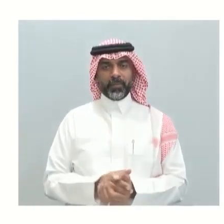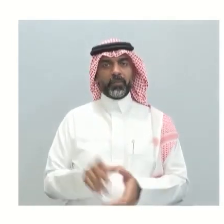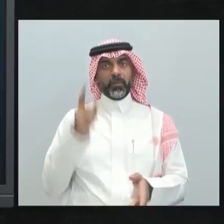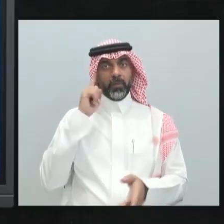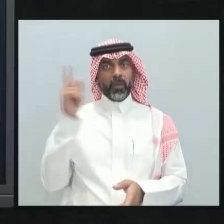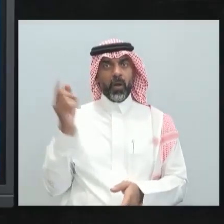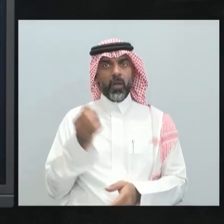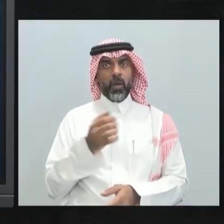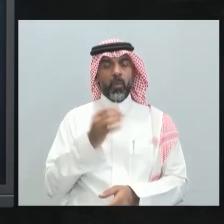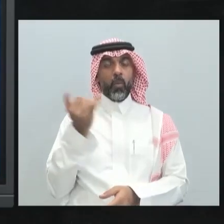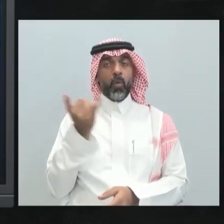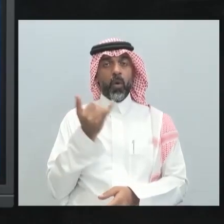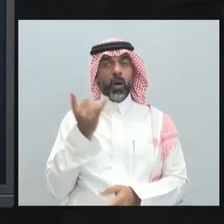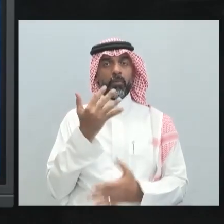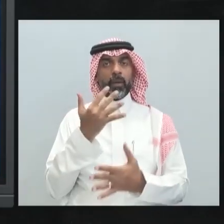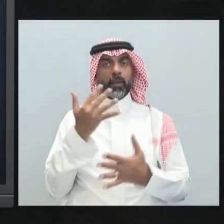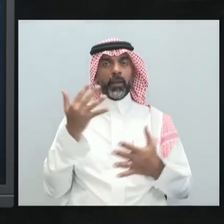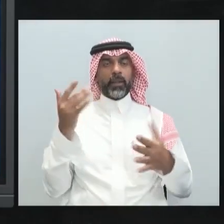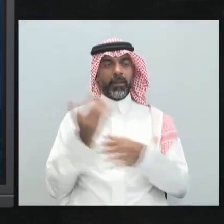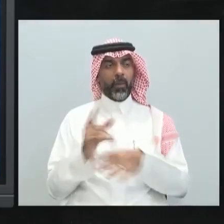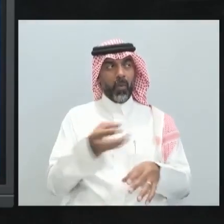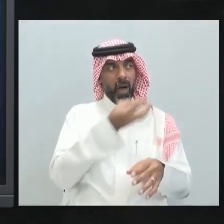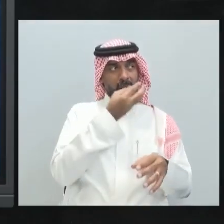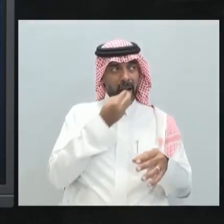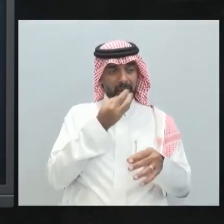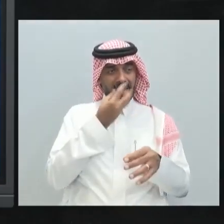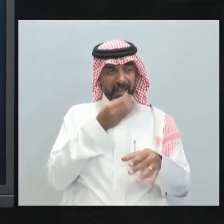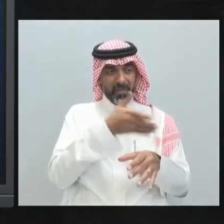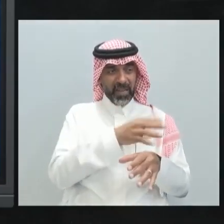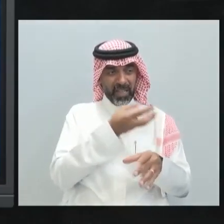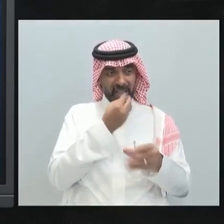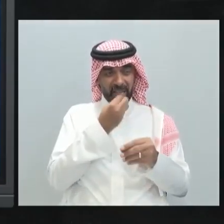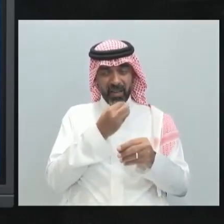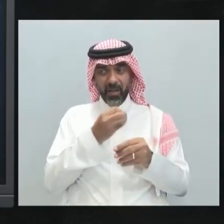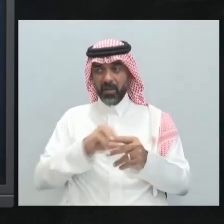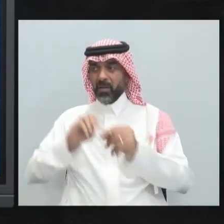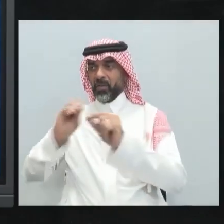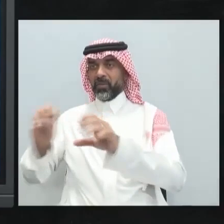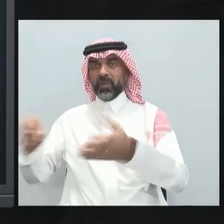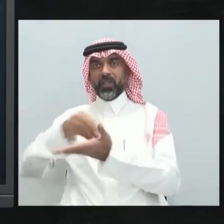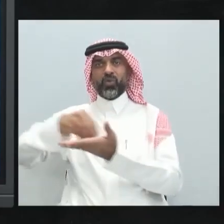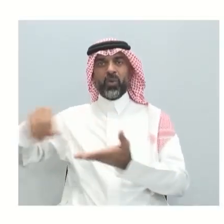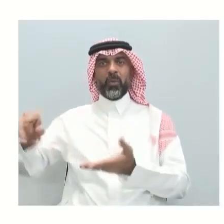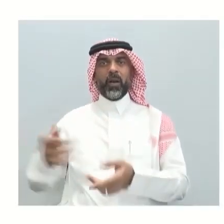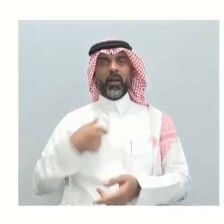المترممه التي اعادت الماده المغذيه الى الغلاف الحيوي لكي نستفيد منها مره